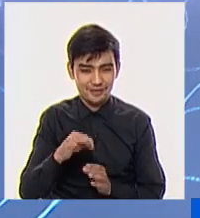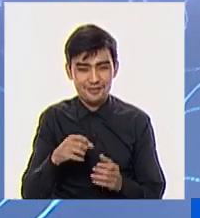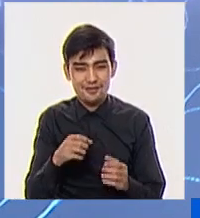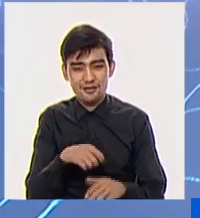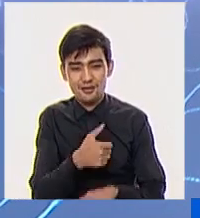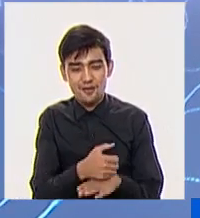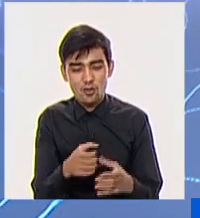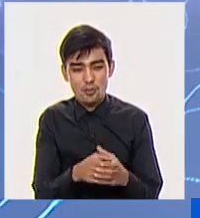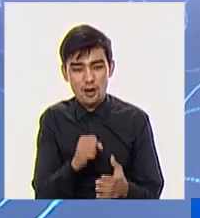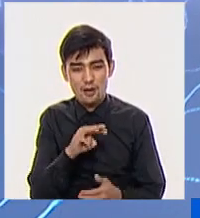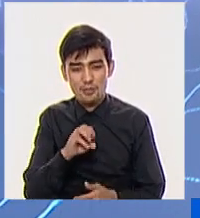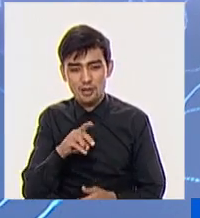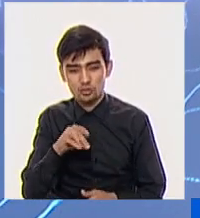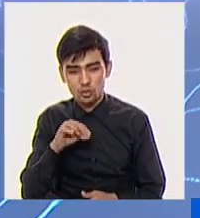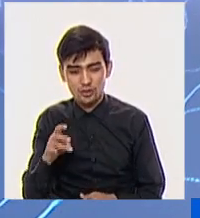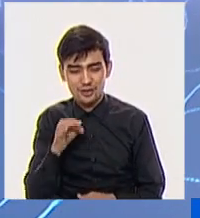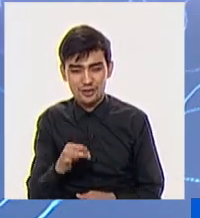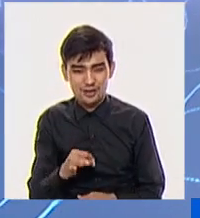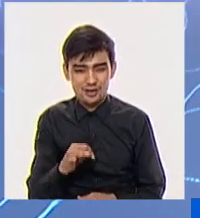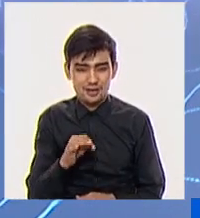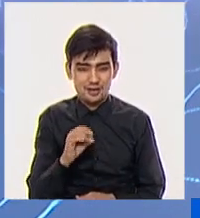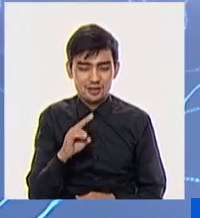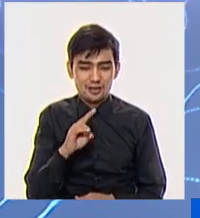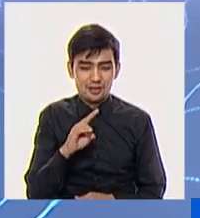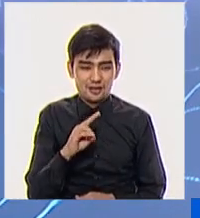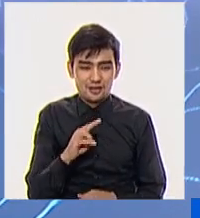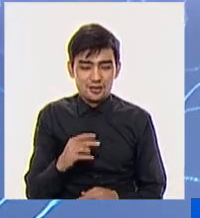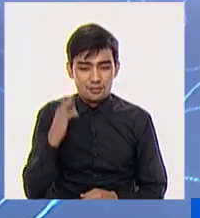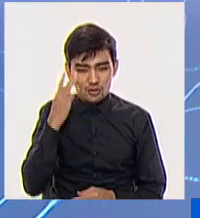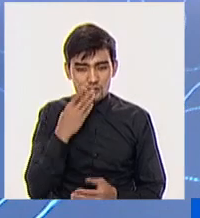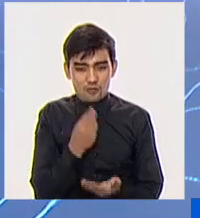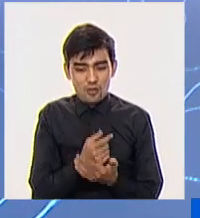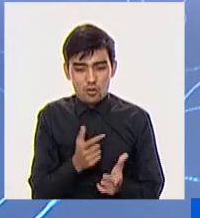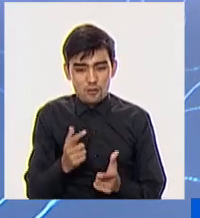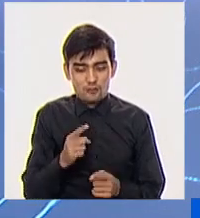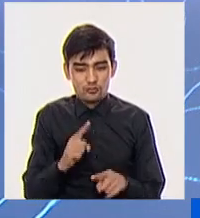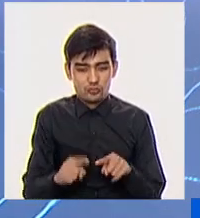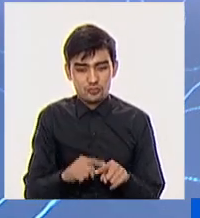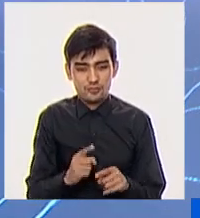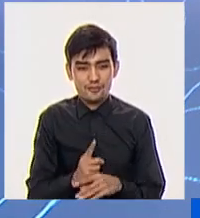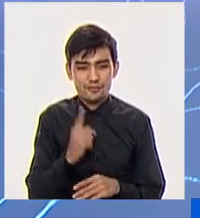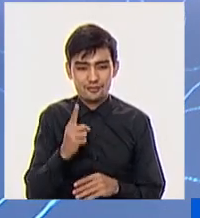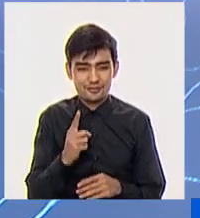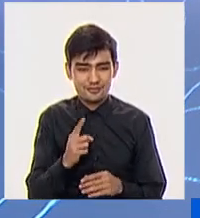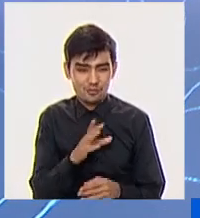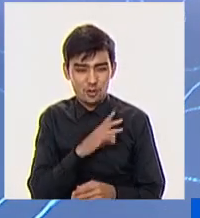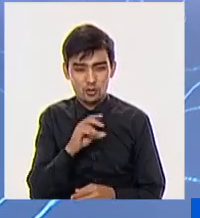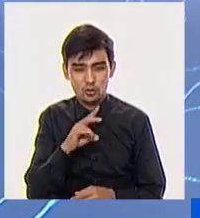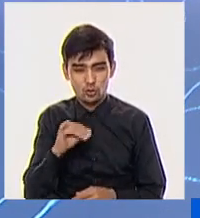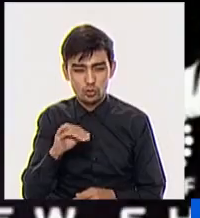компаний Amazon и Blue Origin. Осуществить ее он готовится на корабле New